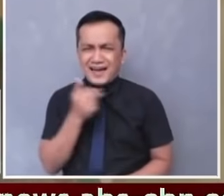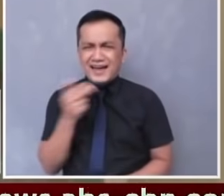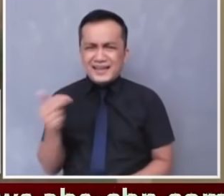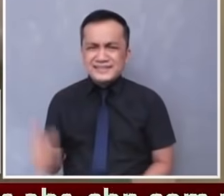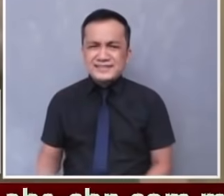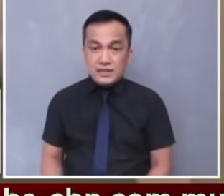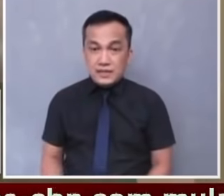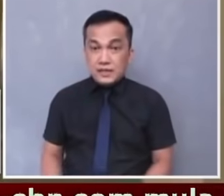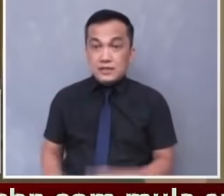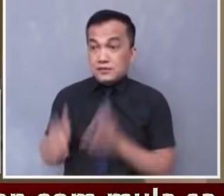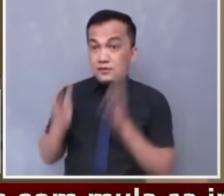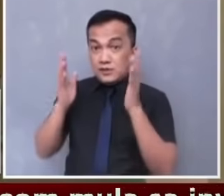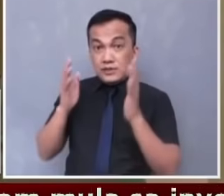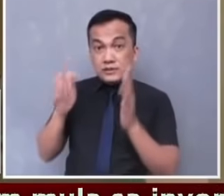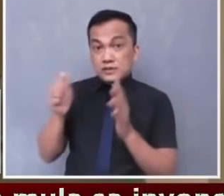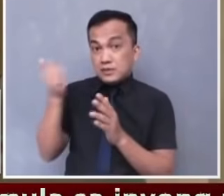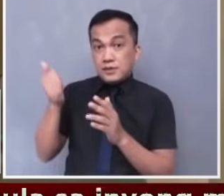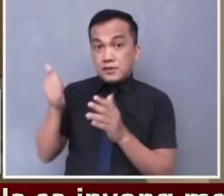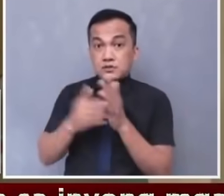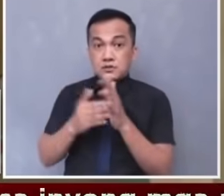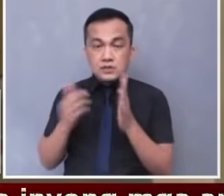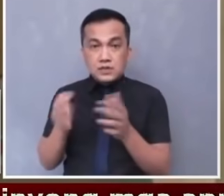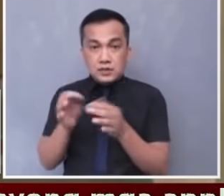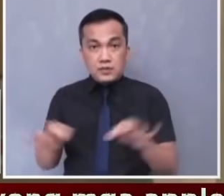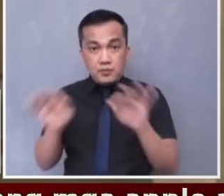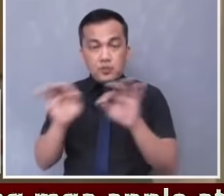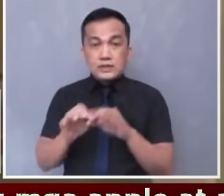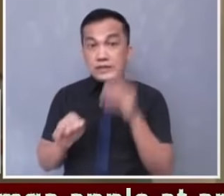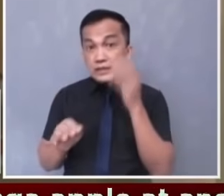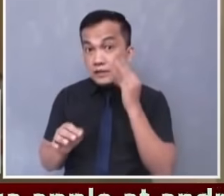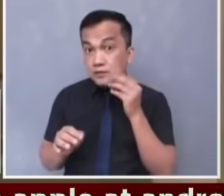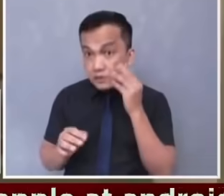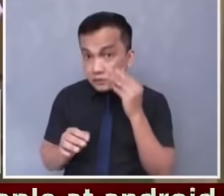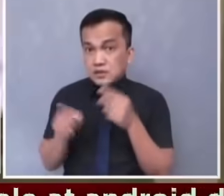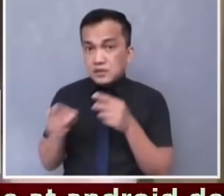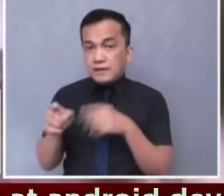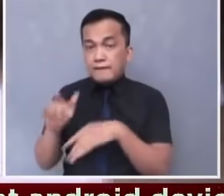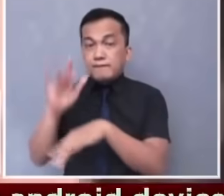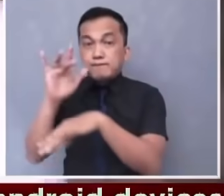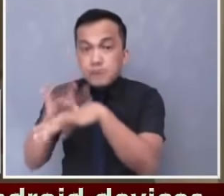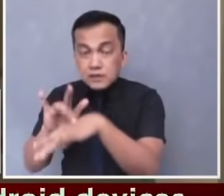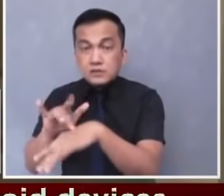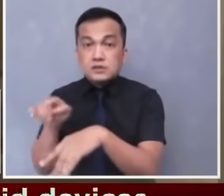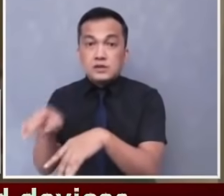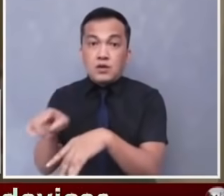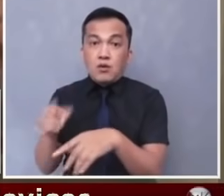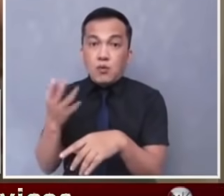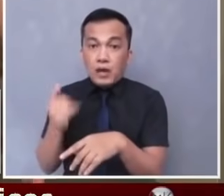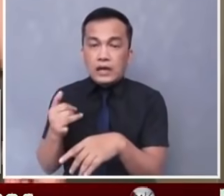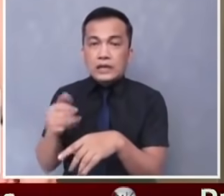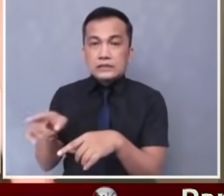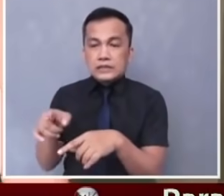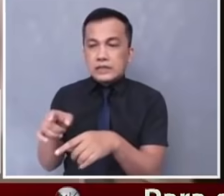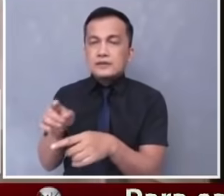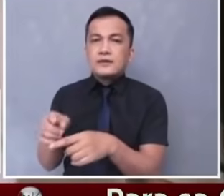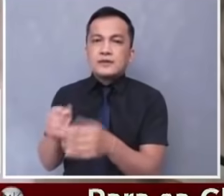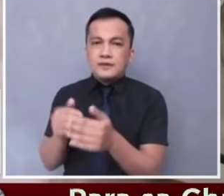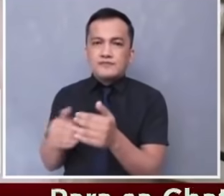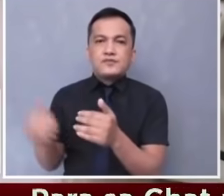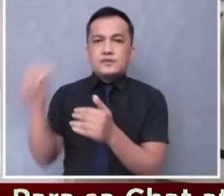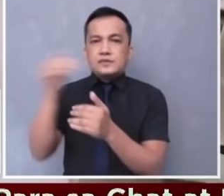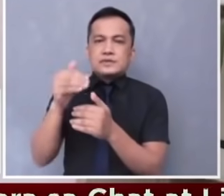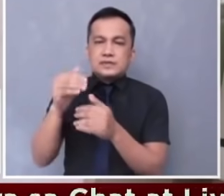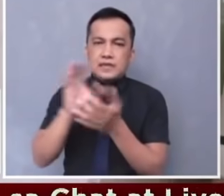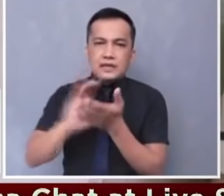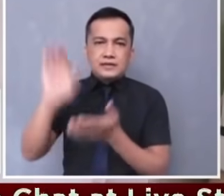Kwento naman ng ibang estudyante, mahalagang maranasan nila o maging hands-on sila dahil tutuntong na sila sa kolehiyo. Since